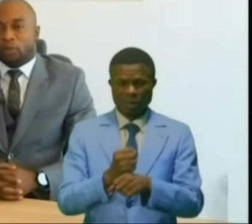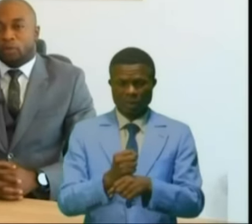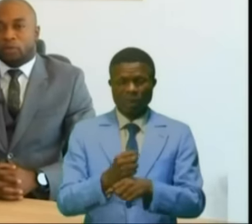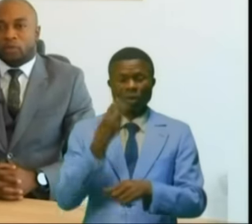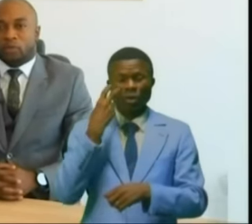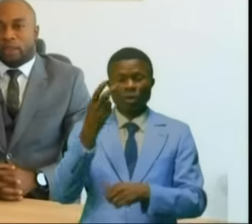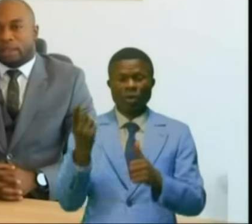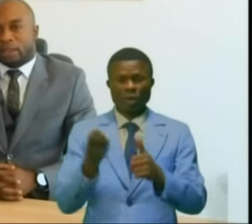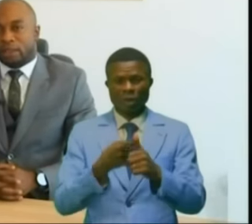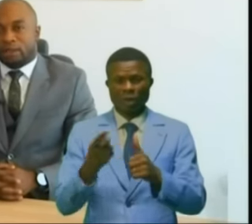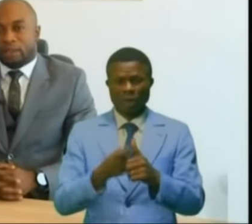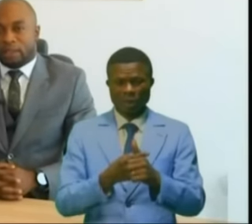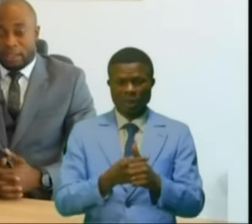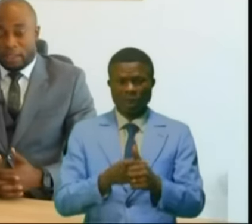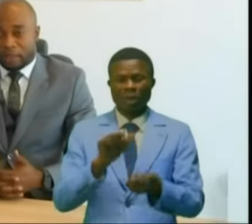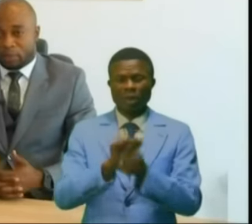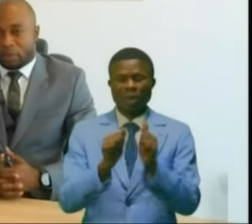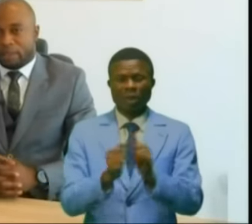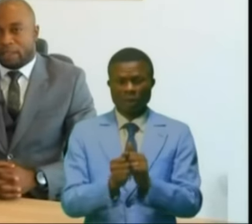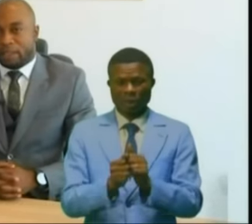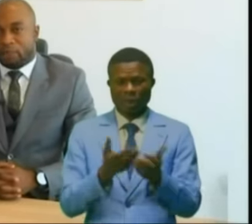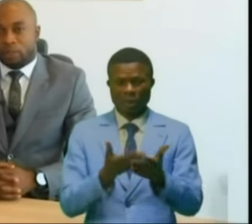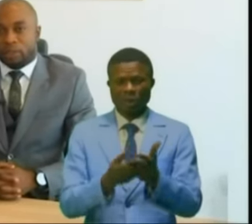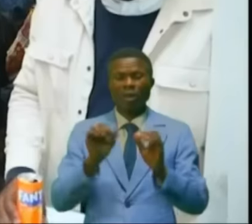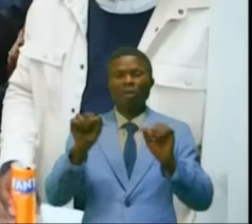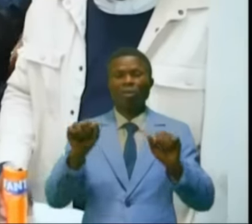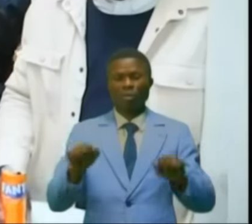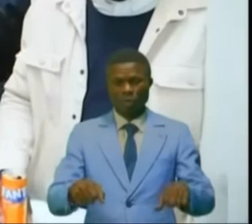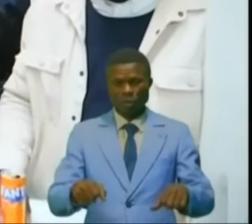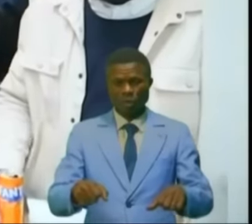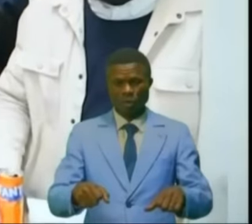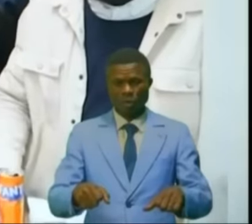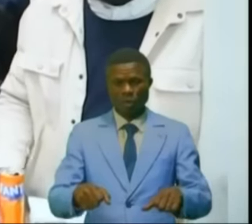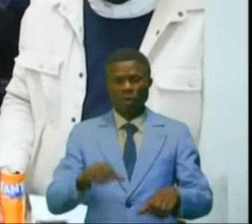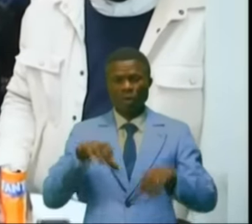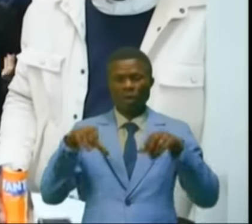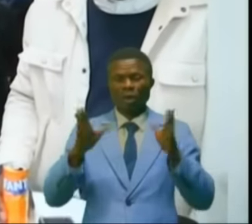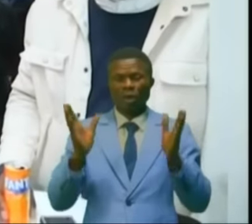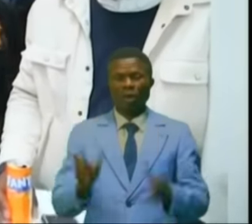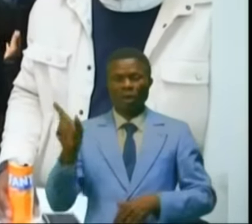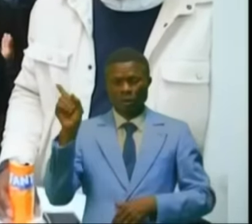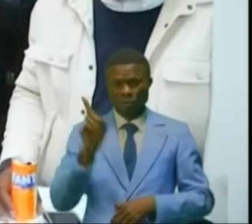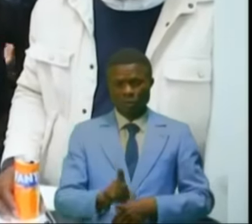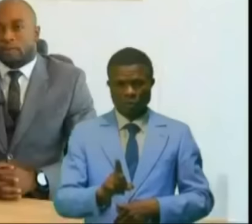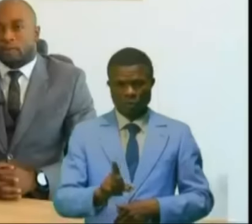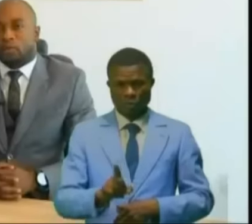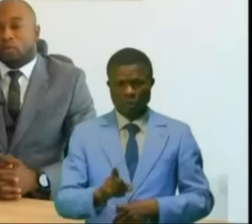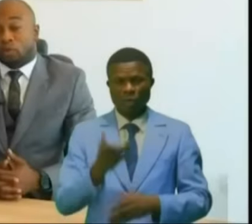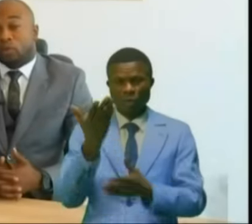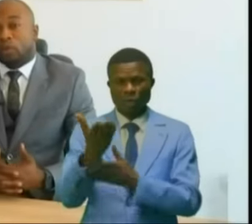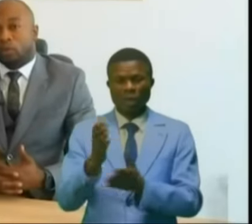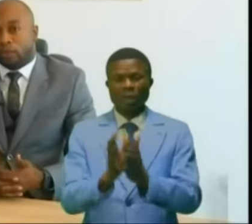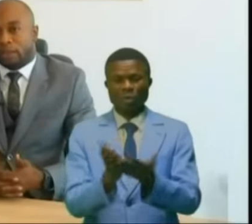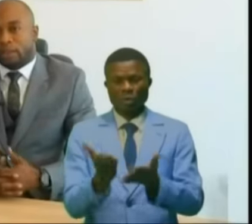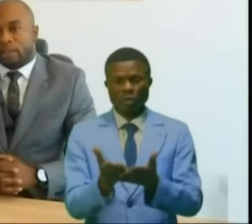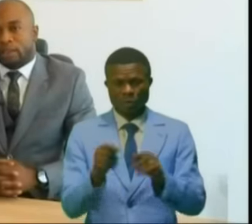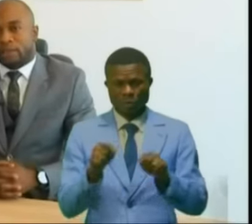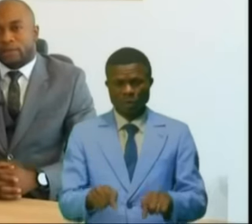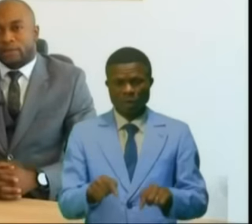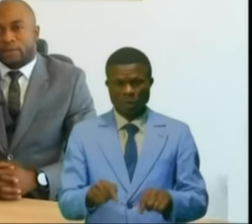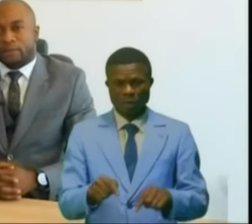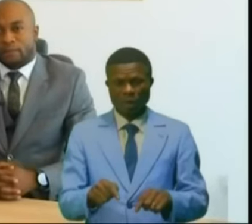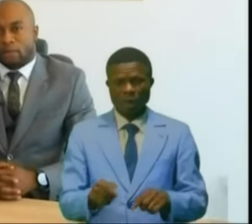d'abord. D'un point de vue consulaire, il y a la possibilité pour des Congolais de venir faire la demande des passeports ou encore